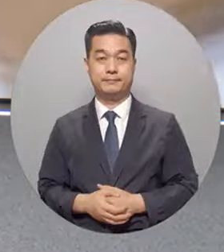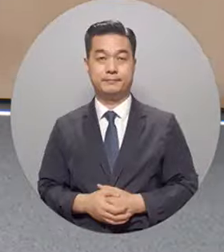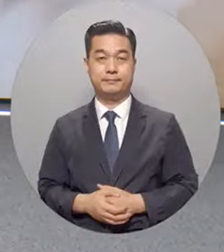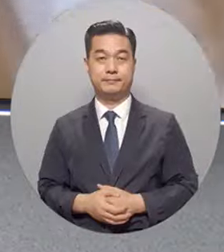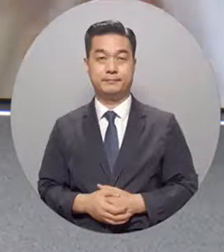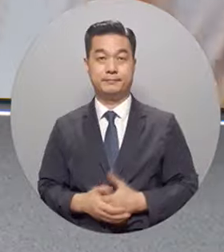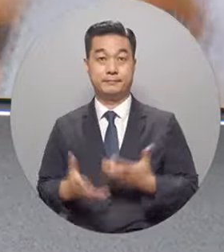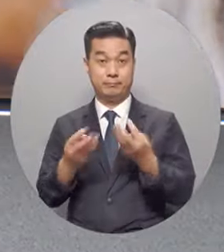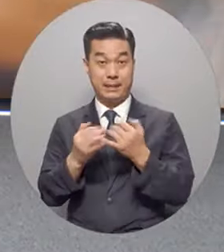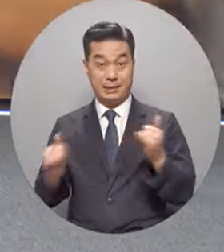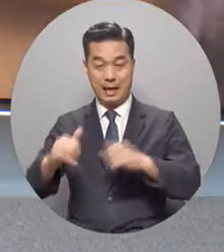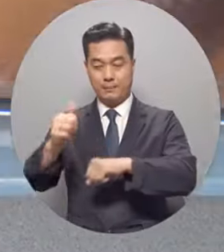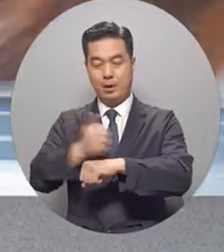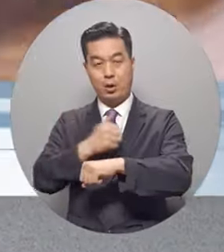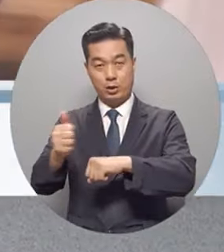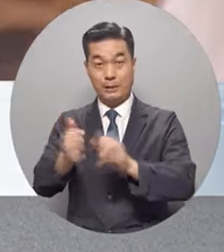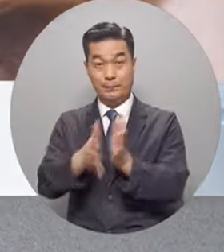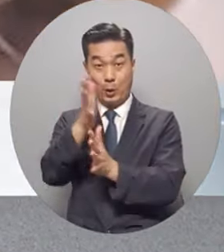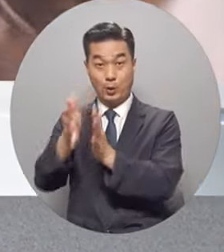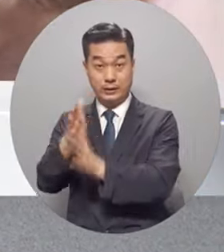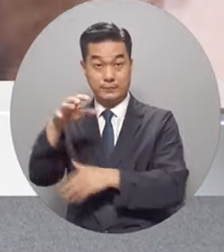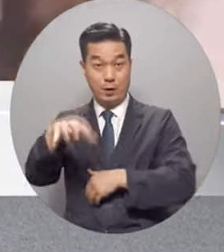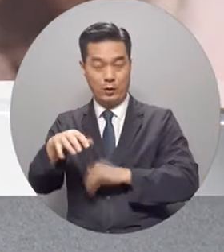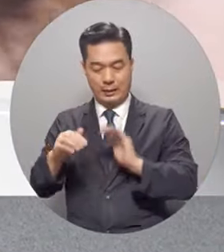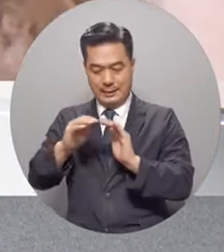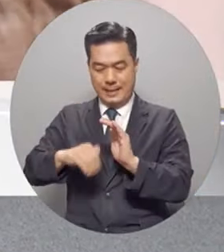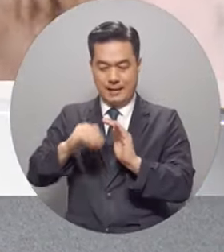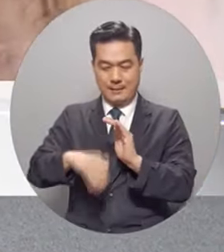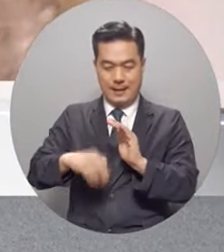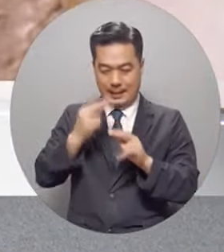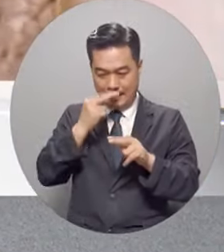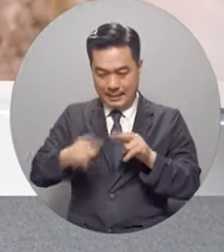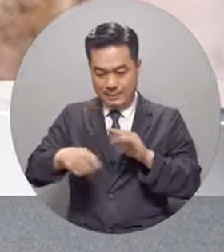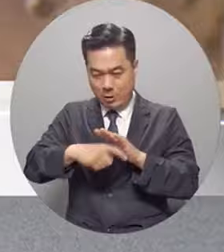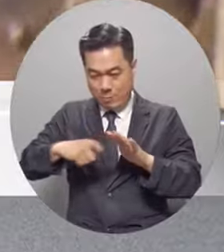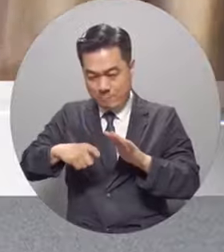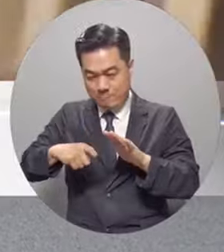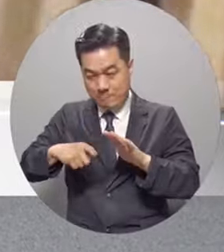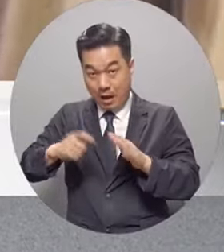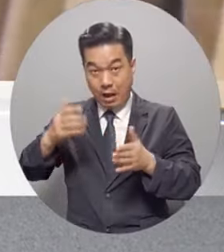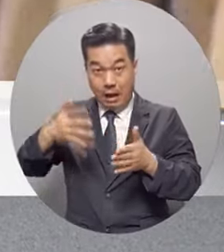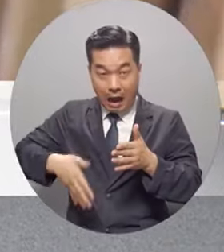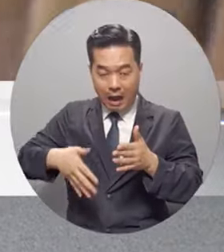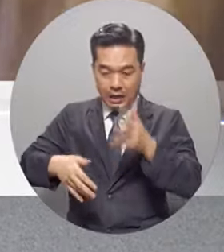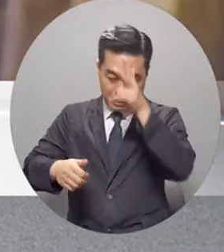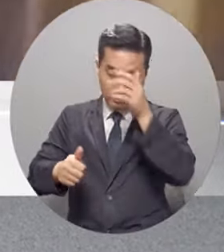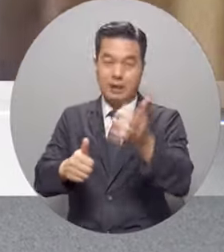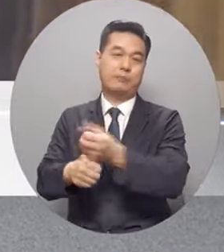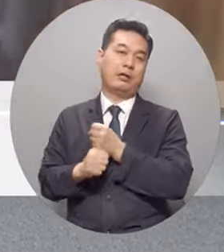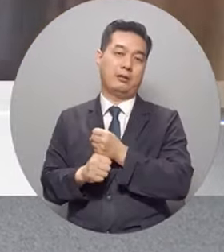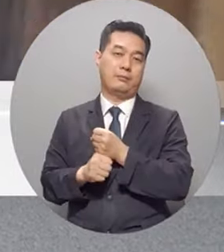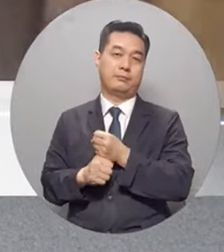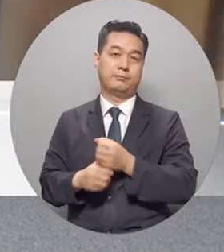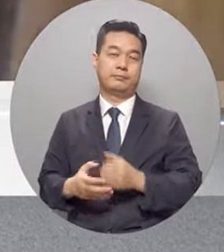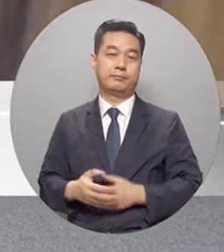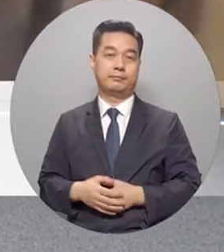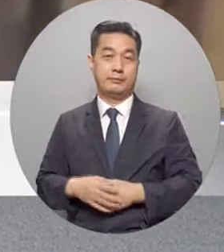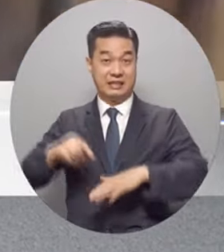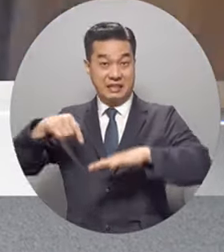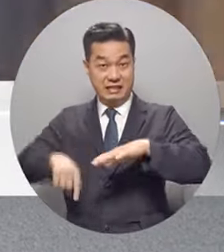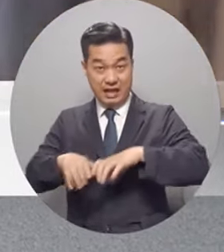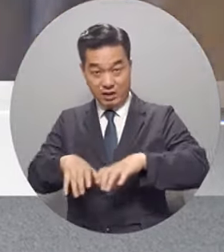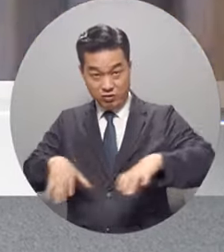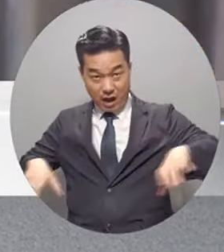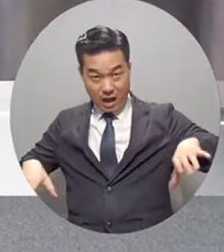많은 사람이 오가는 도심 한복판에 땅굴을 파 기름을 훔치려던 일당이 경찰에 붙잡혔습니다 지하에 매설된